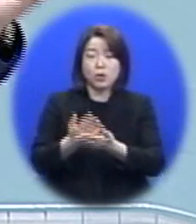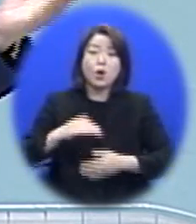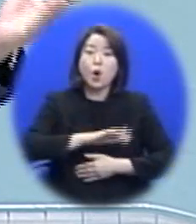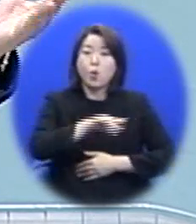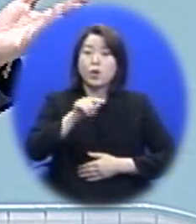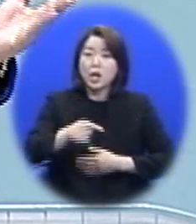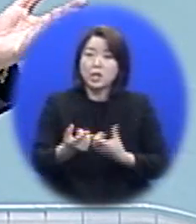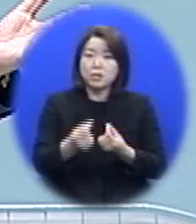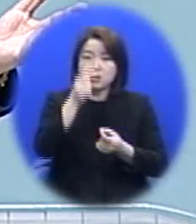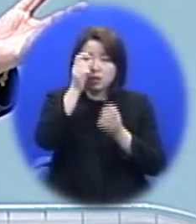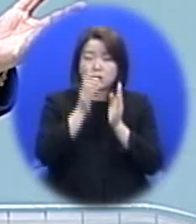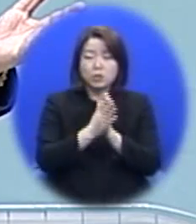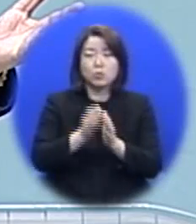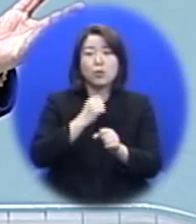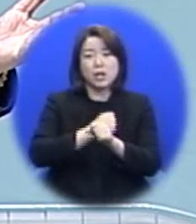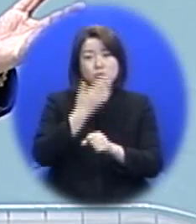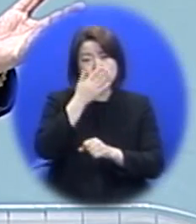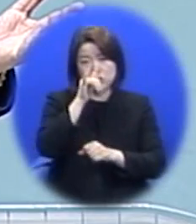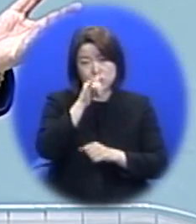우리가 그렇게 기도하는 것밖에 없어요.